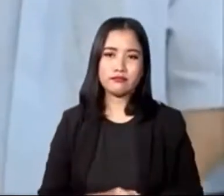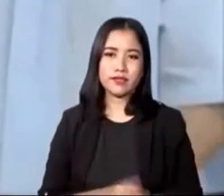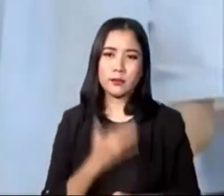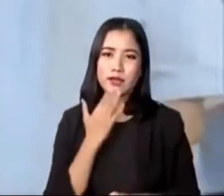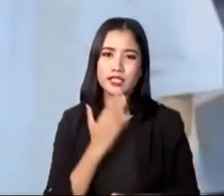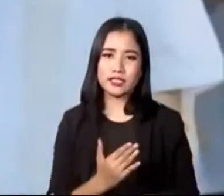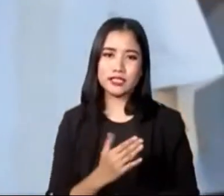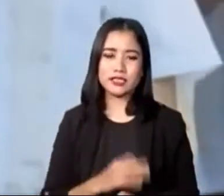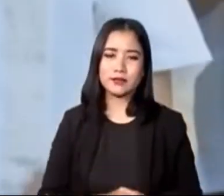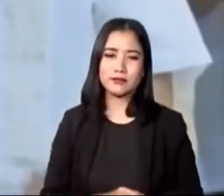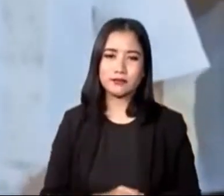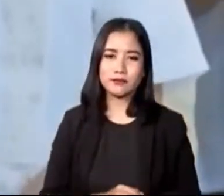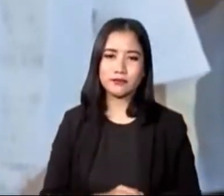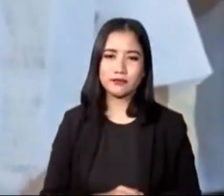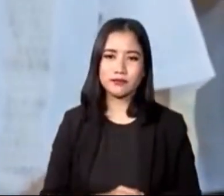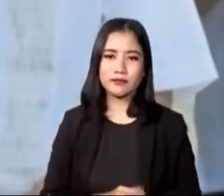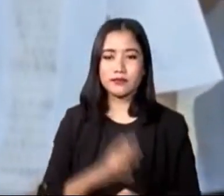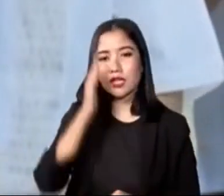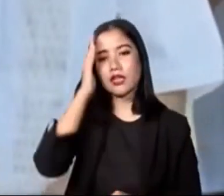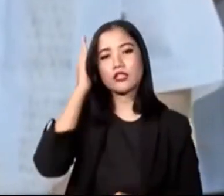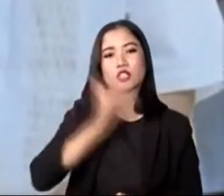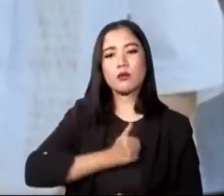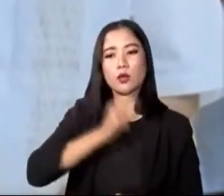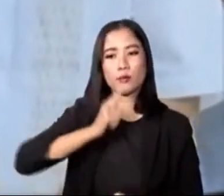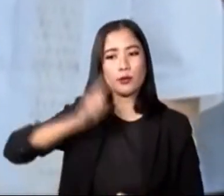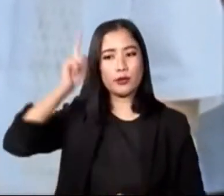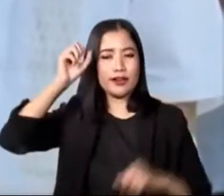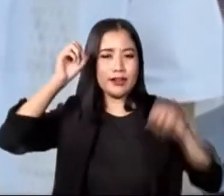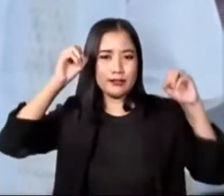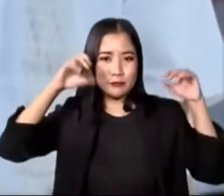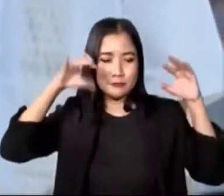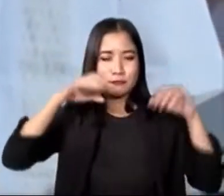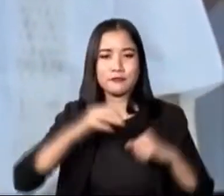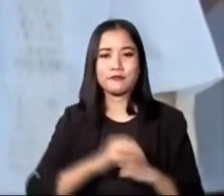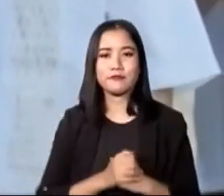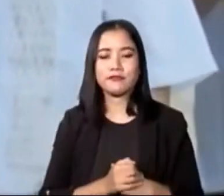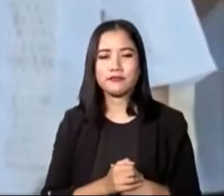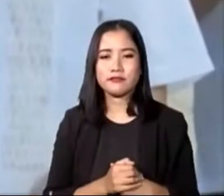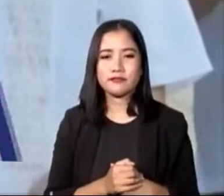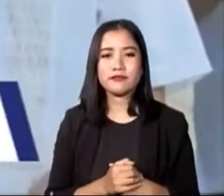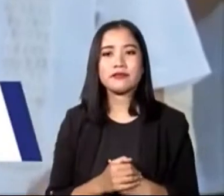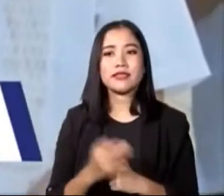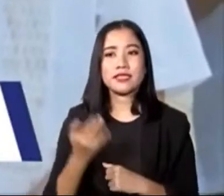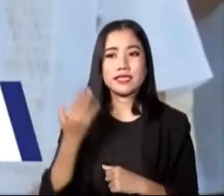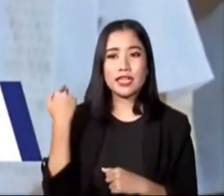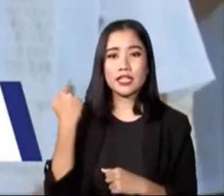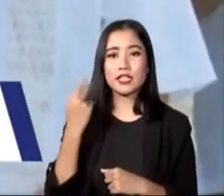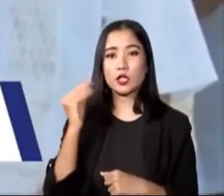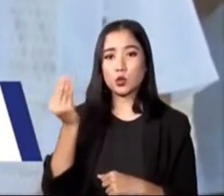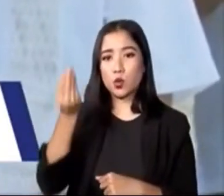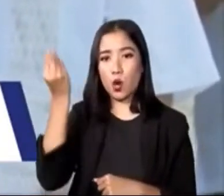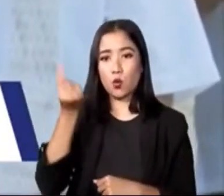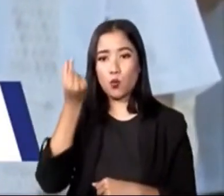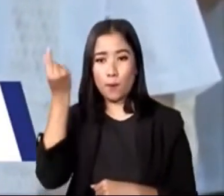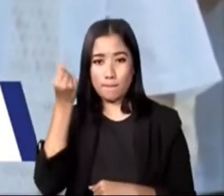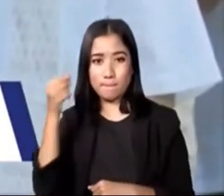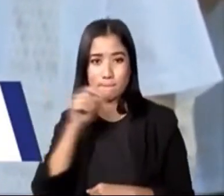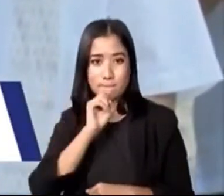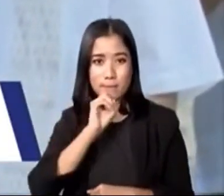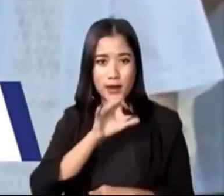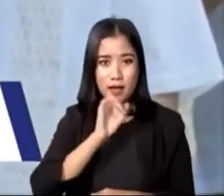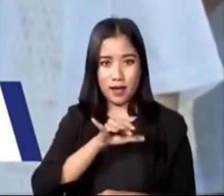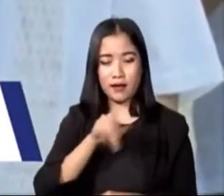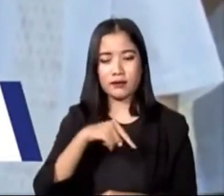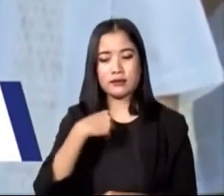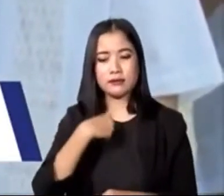Terima kasih. Assalamualaikum warahmatullahi wabarakatuh. Menambahkan dari apa yang tadi disampaikan oleh Ketua Umum PBD,